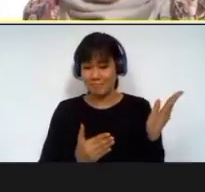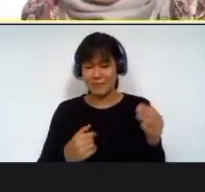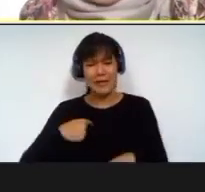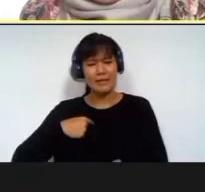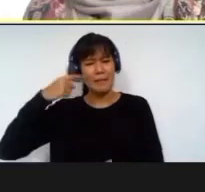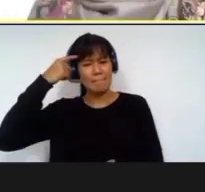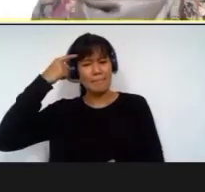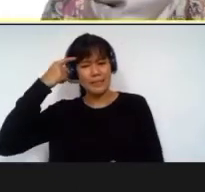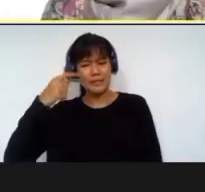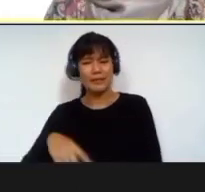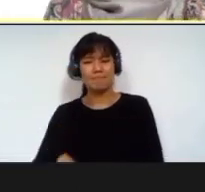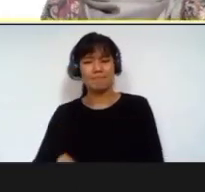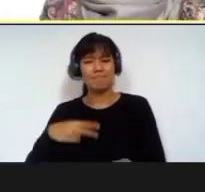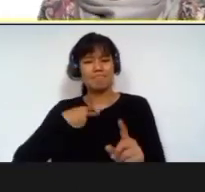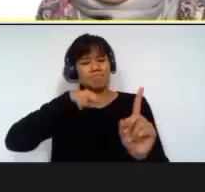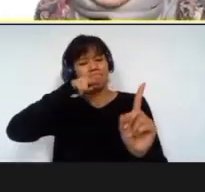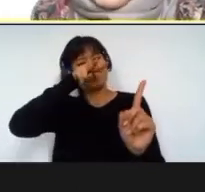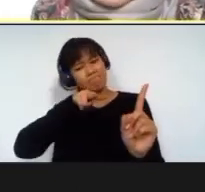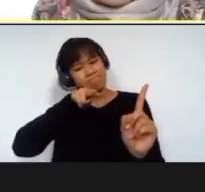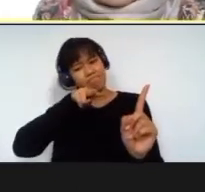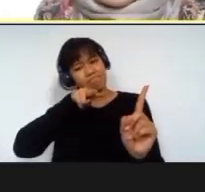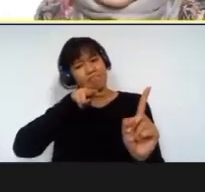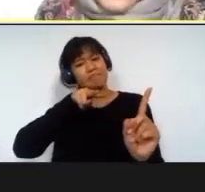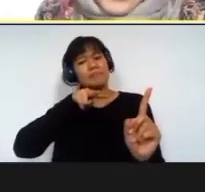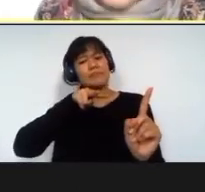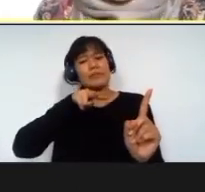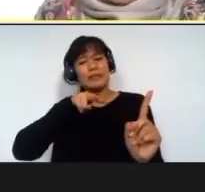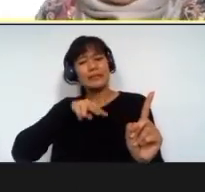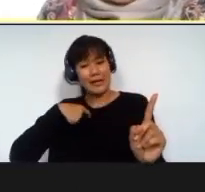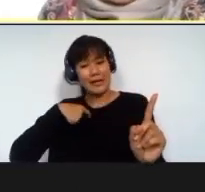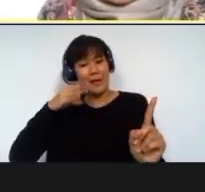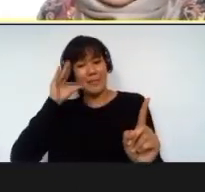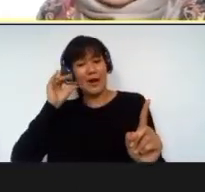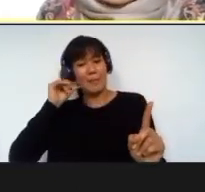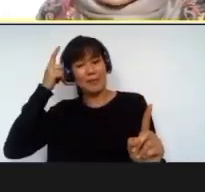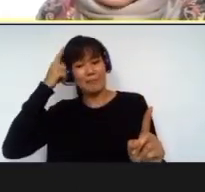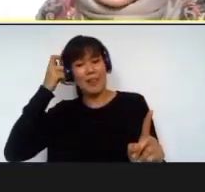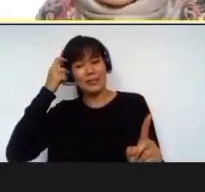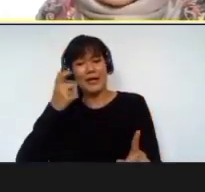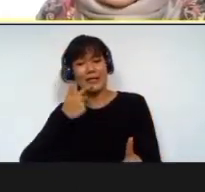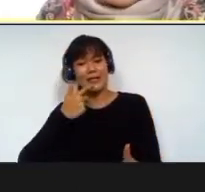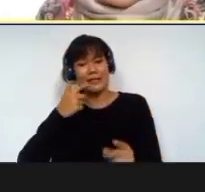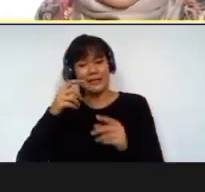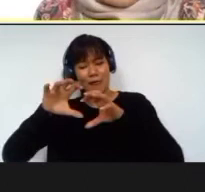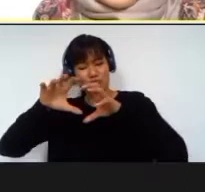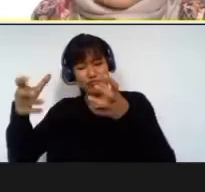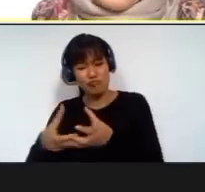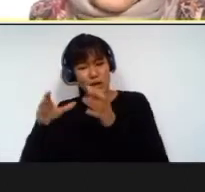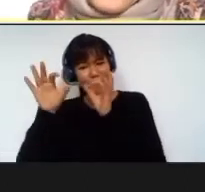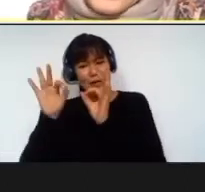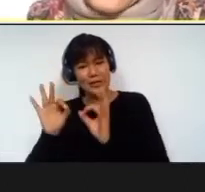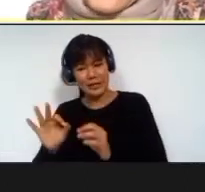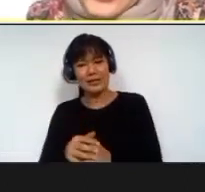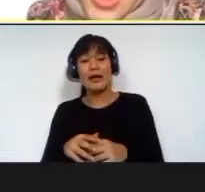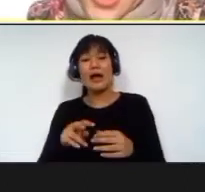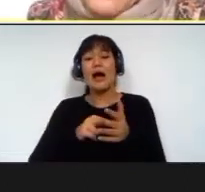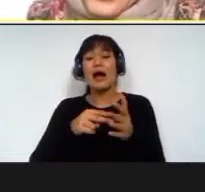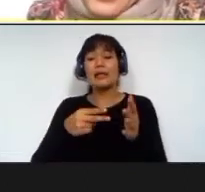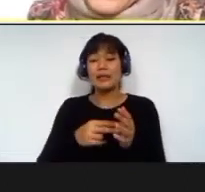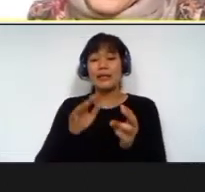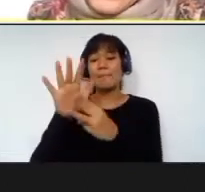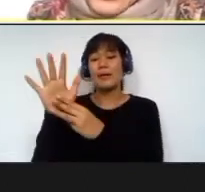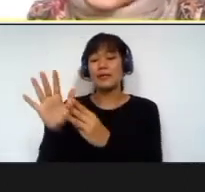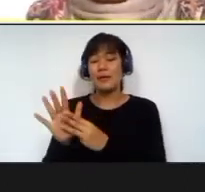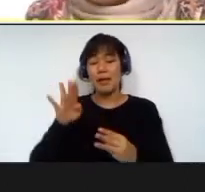dalam pandangan saya berdasarkan belajar ya tentang dunia pendidikan, maka varian isu GIDSI di